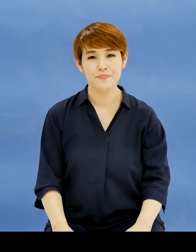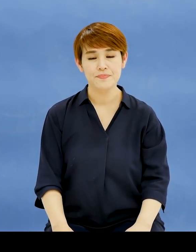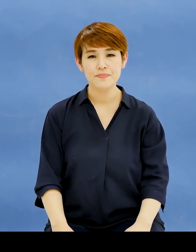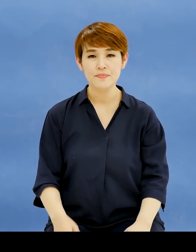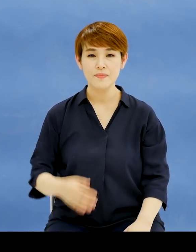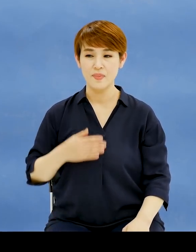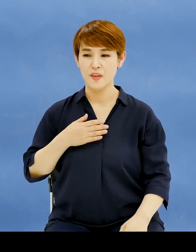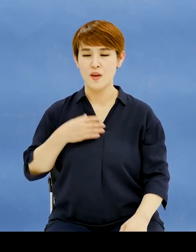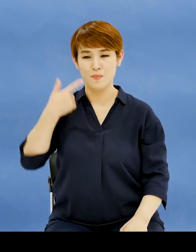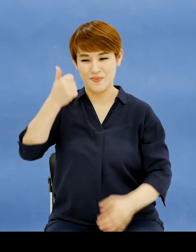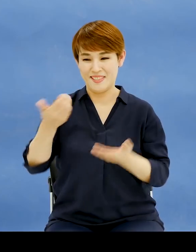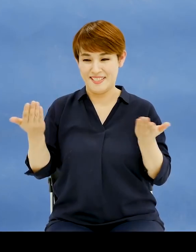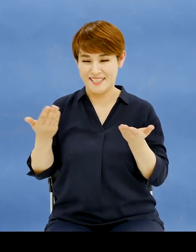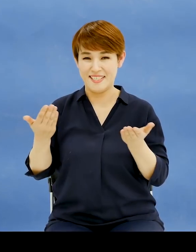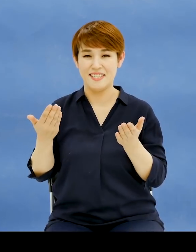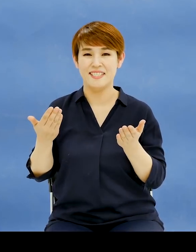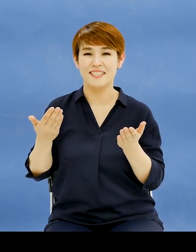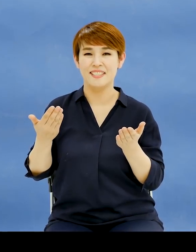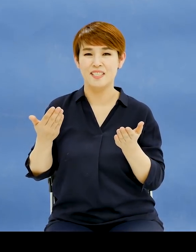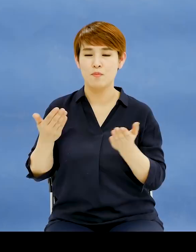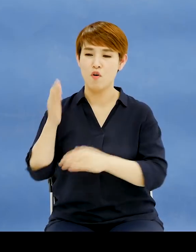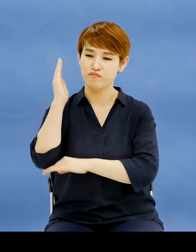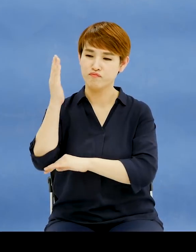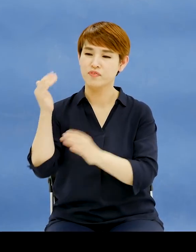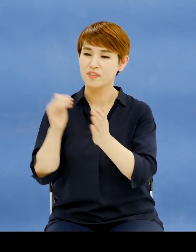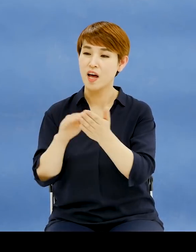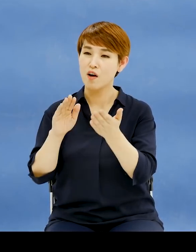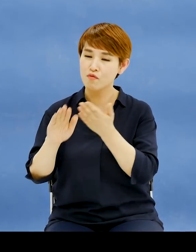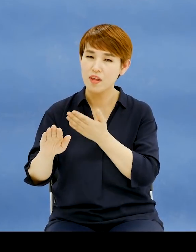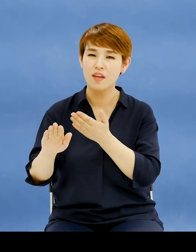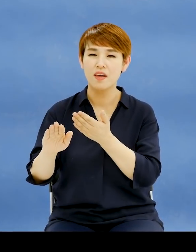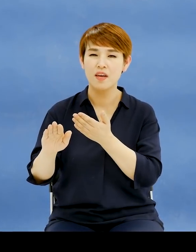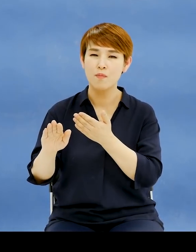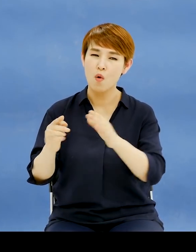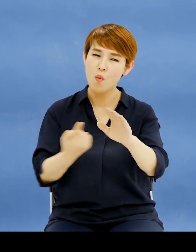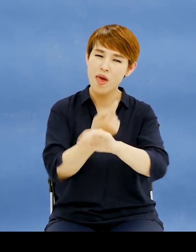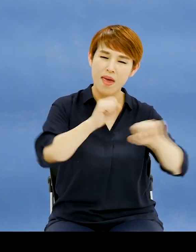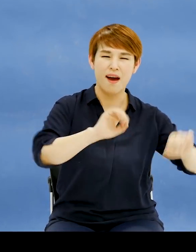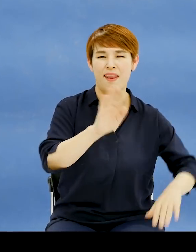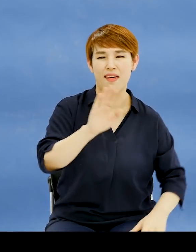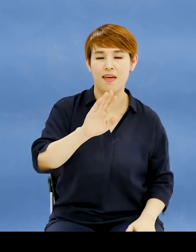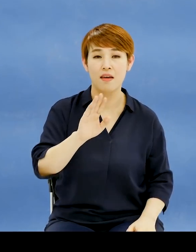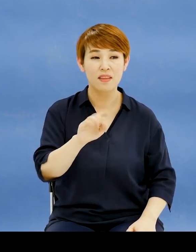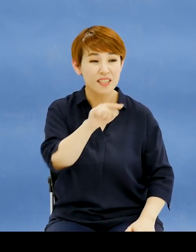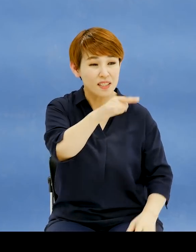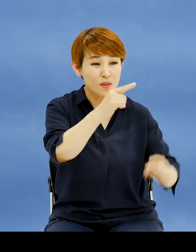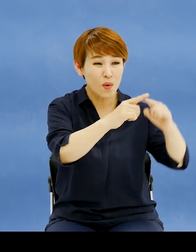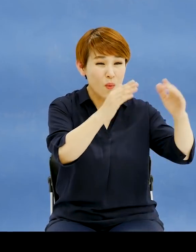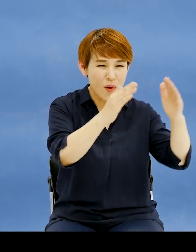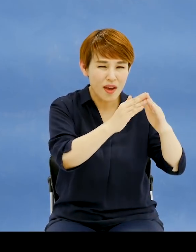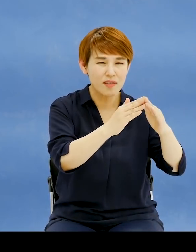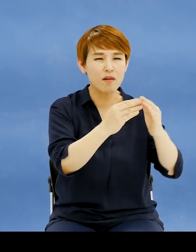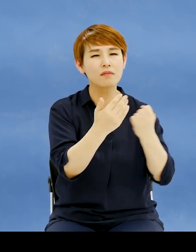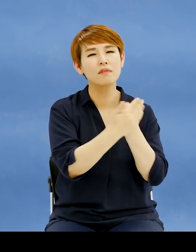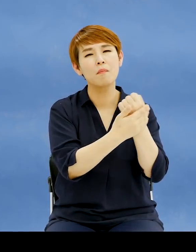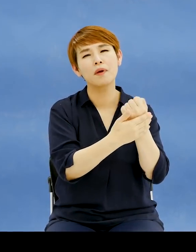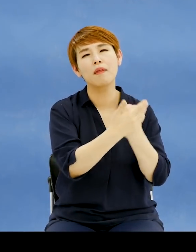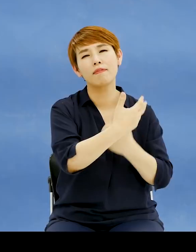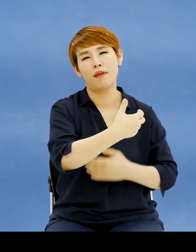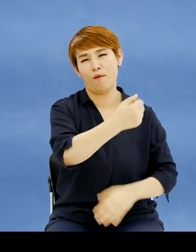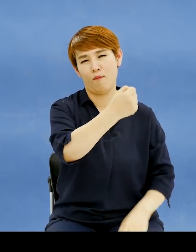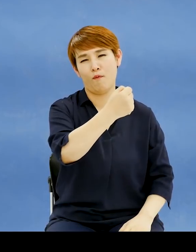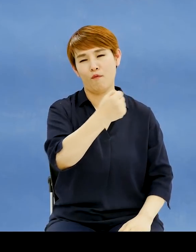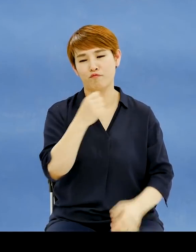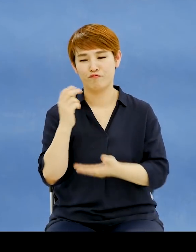네. 그래서 저희가 이제 사역을 끝나고 네. 원래 사역하러 가면 어디 다른 건 안 하거든요. 네. 근데 거기